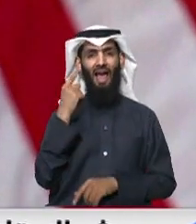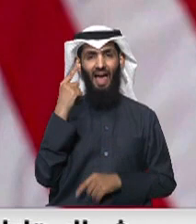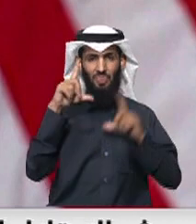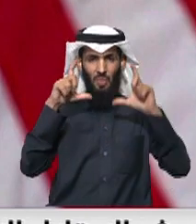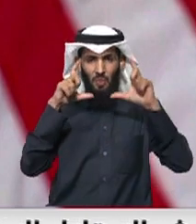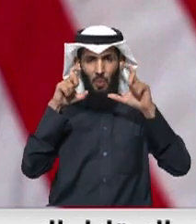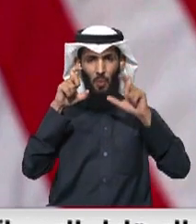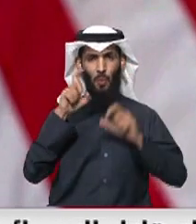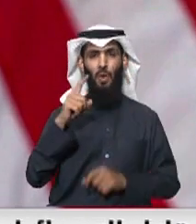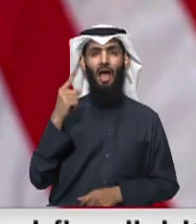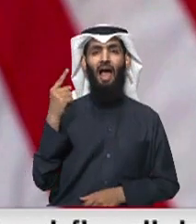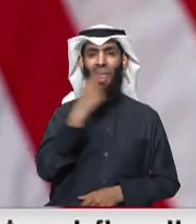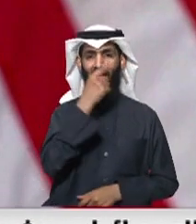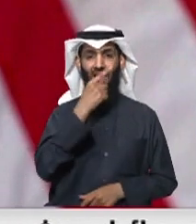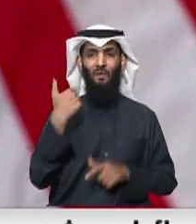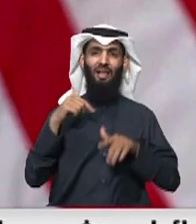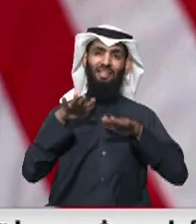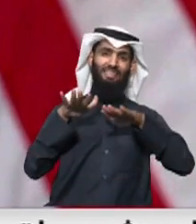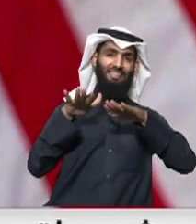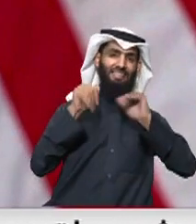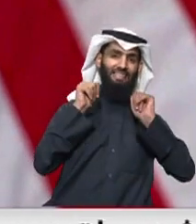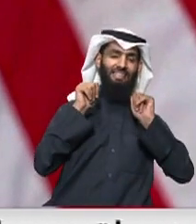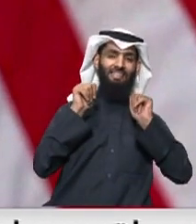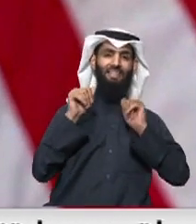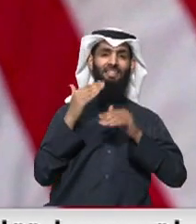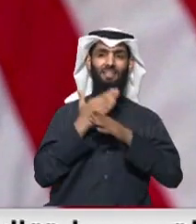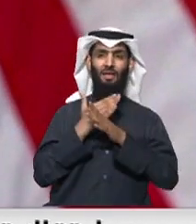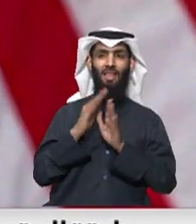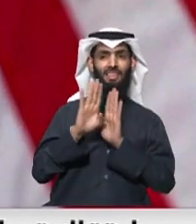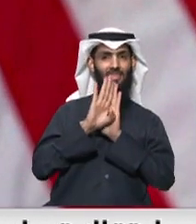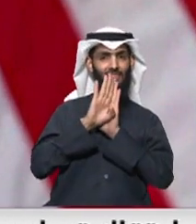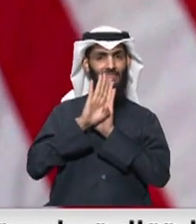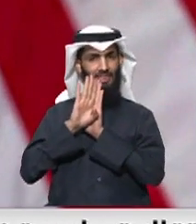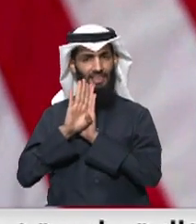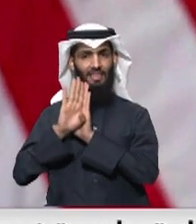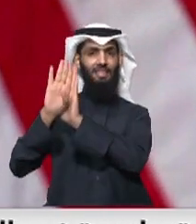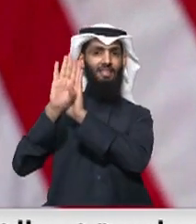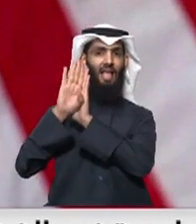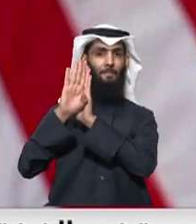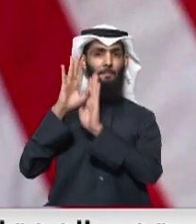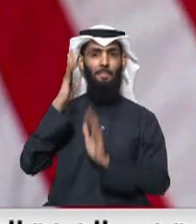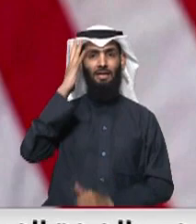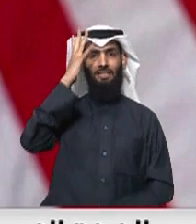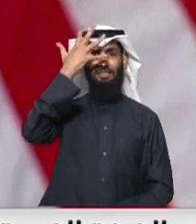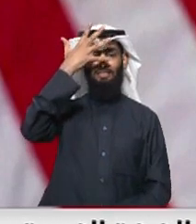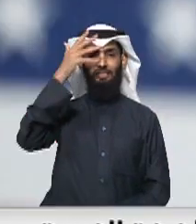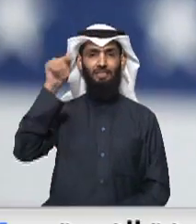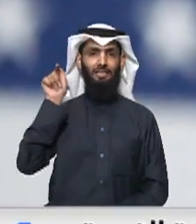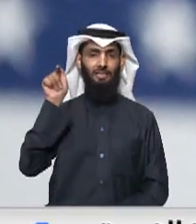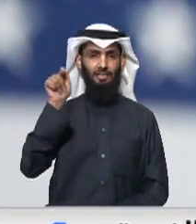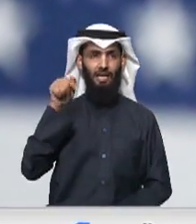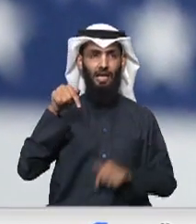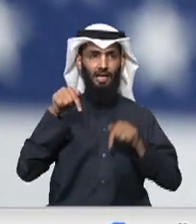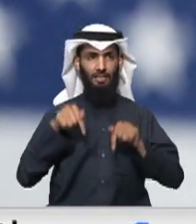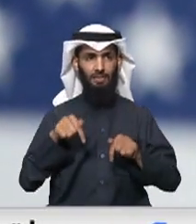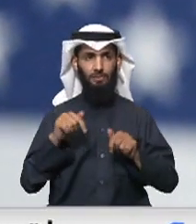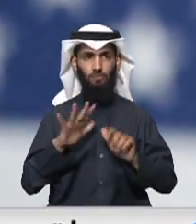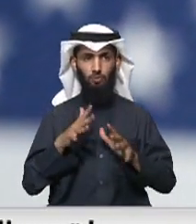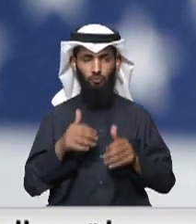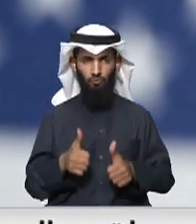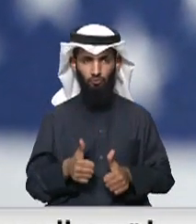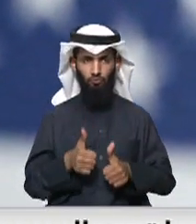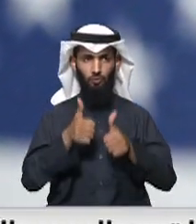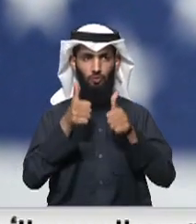التاييد لترامب السياسي الجمهوري برر هذا الانسحاب بعدم رؤيه طريق واضح لنصر